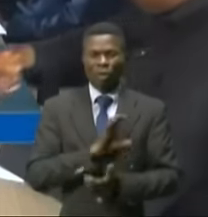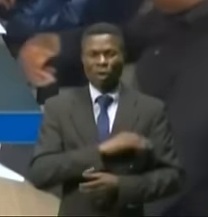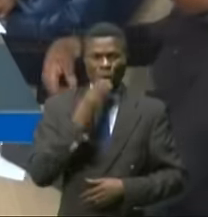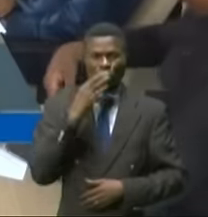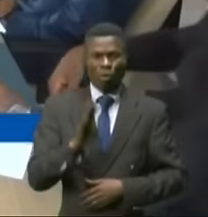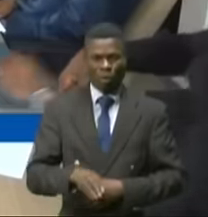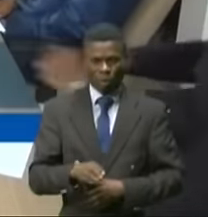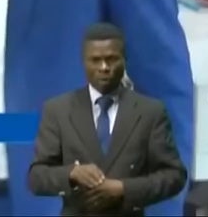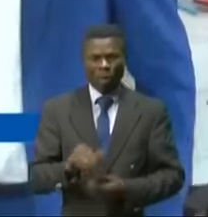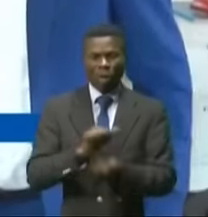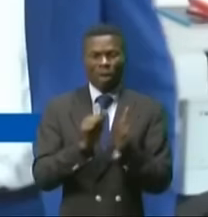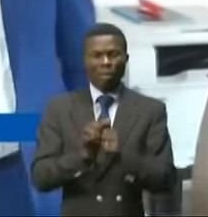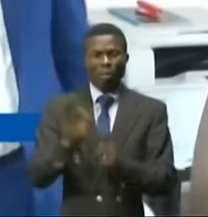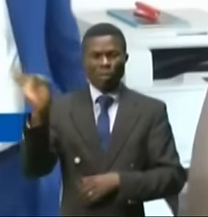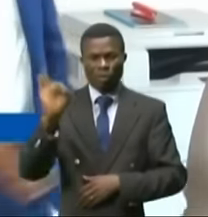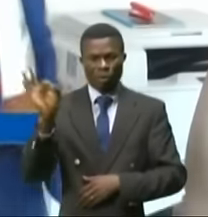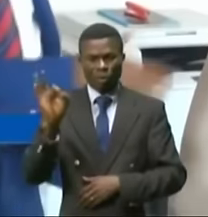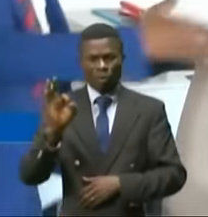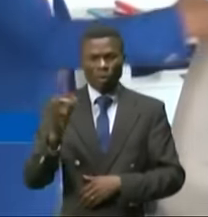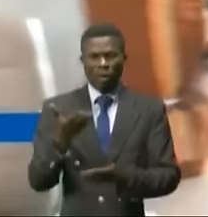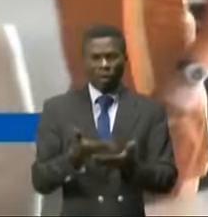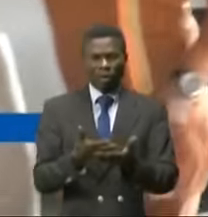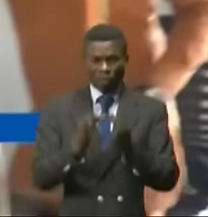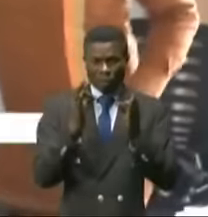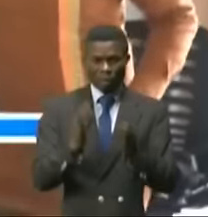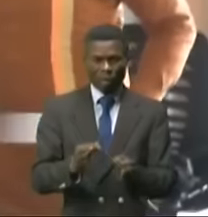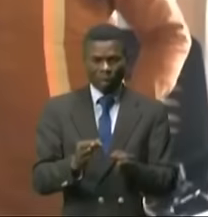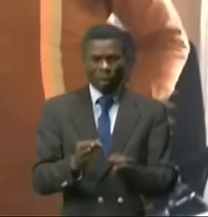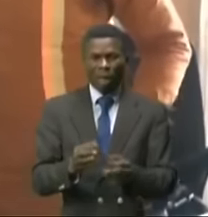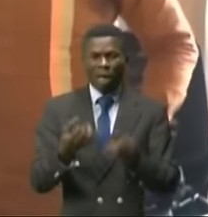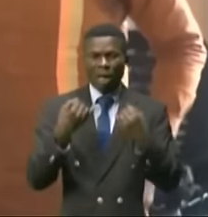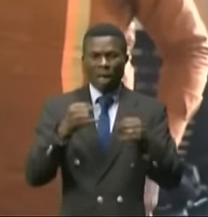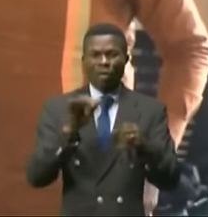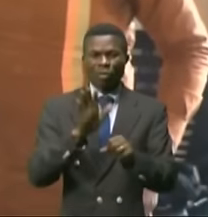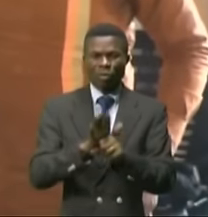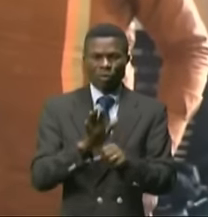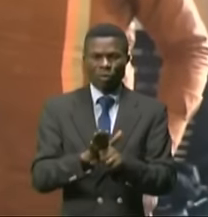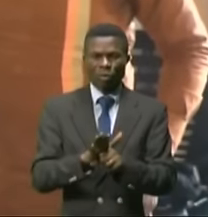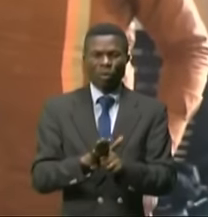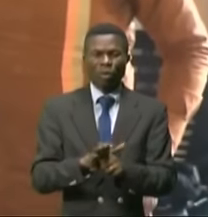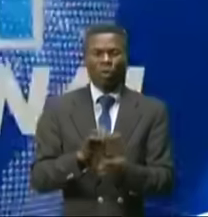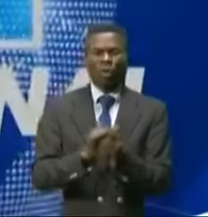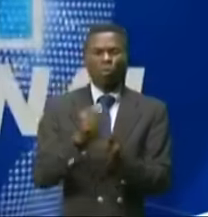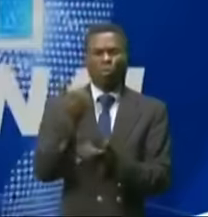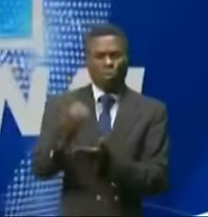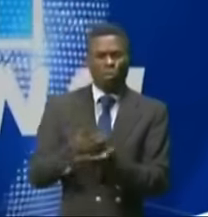les concessions forestières par adjudication, une source de beaucoup de corruption.